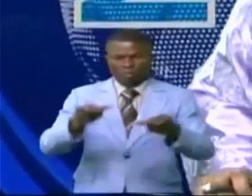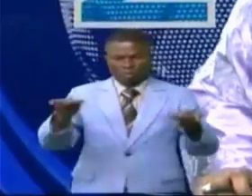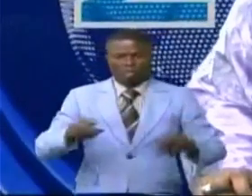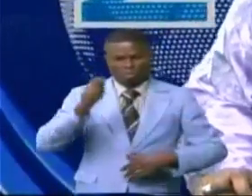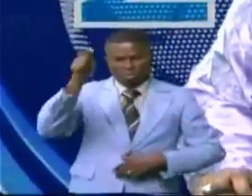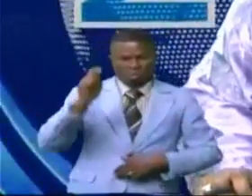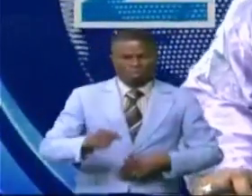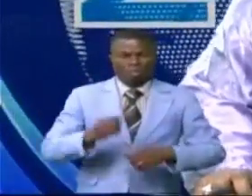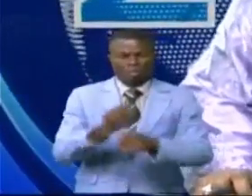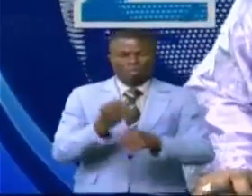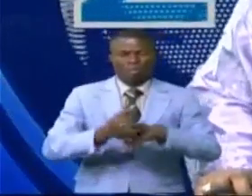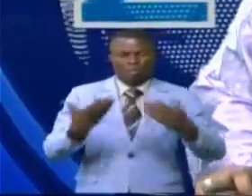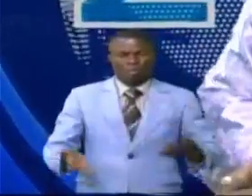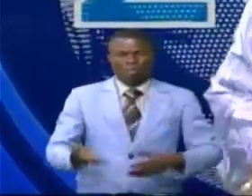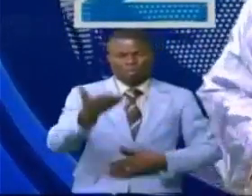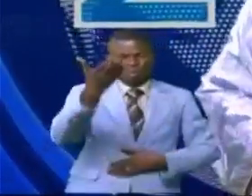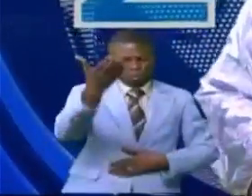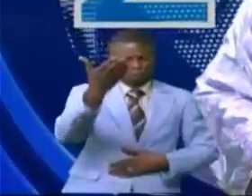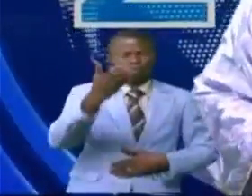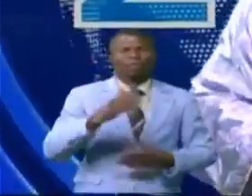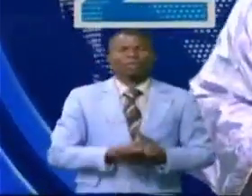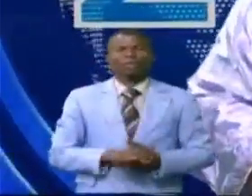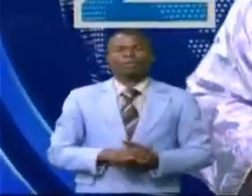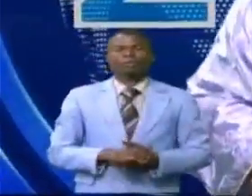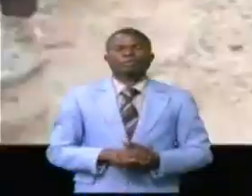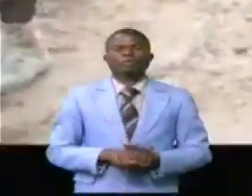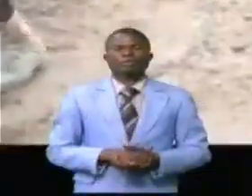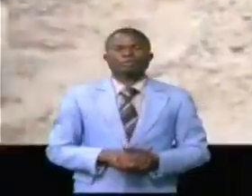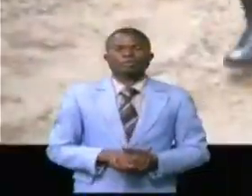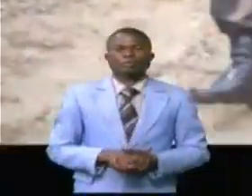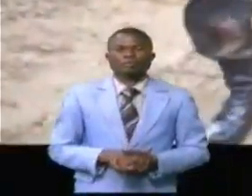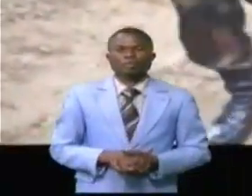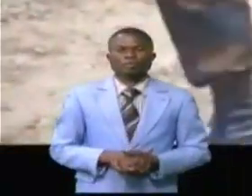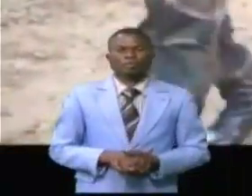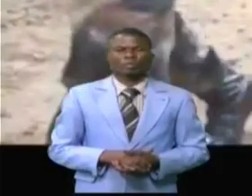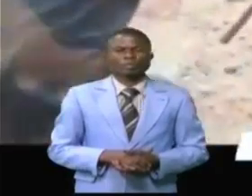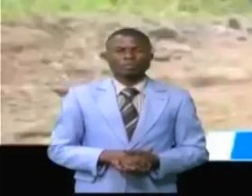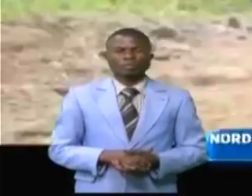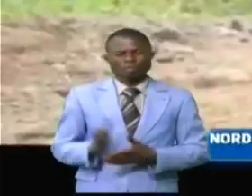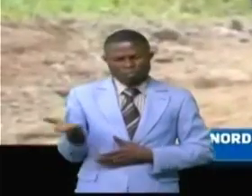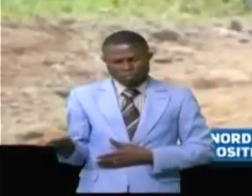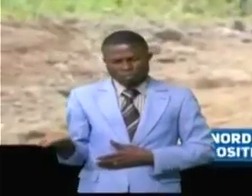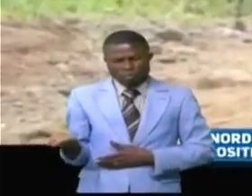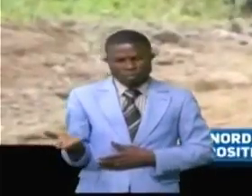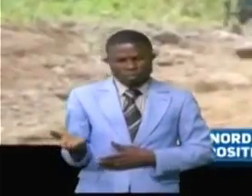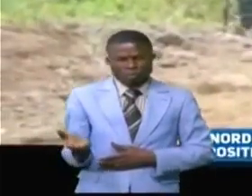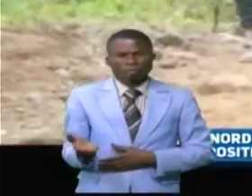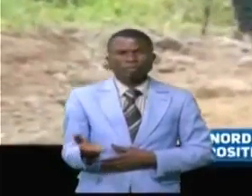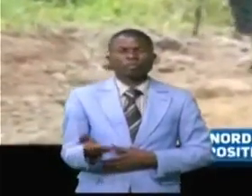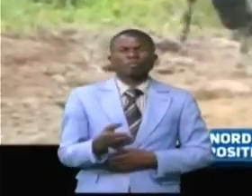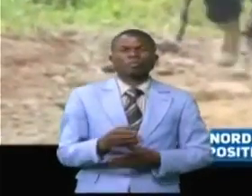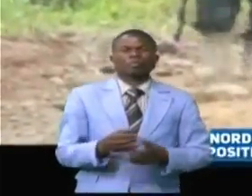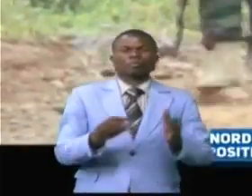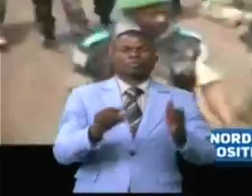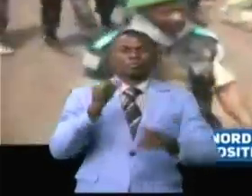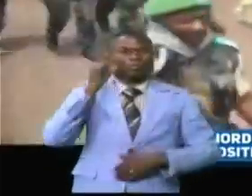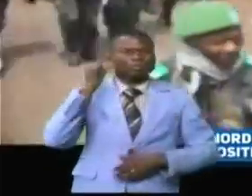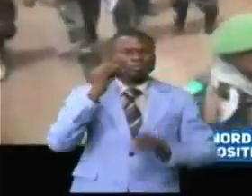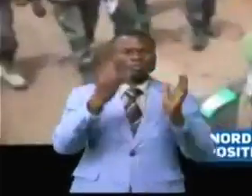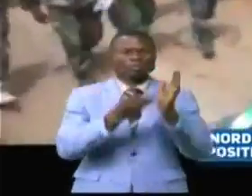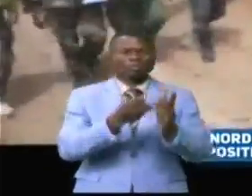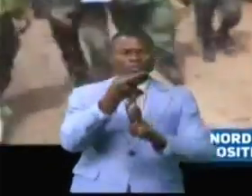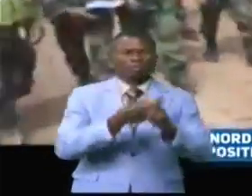FARDC. C'est un reportage de RTNC Nord Kivu. Tôt le matin de ce 7 septembre 2023, le